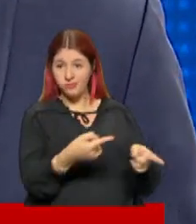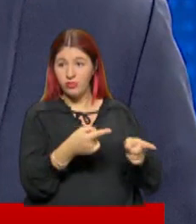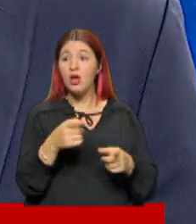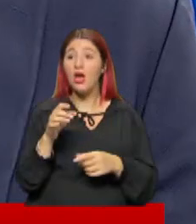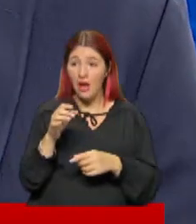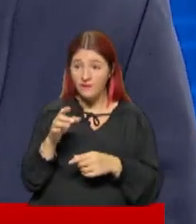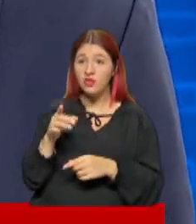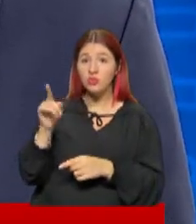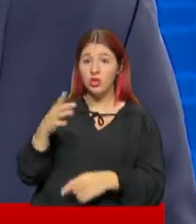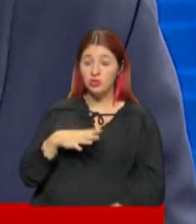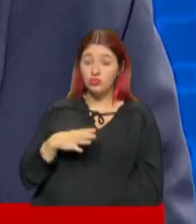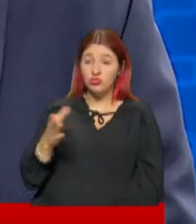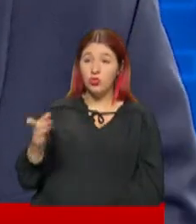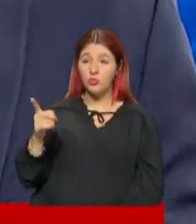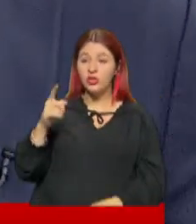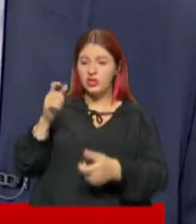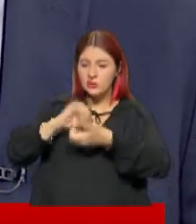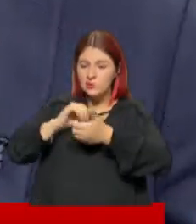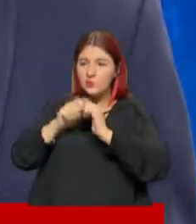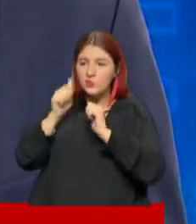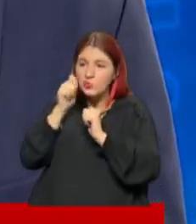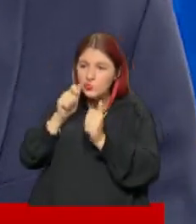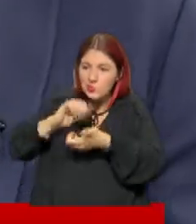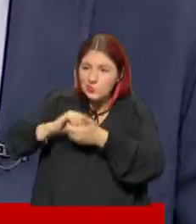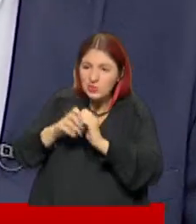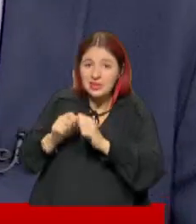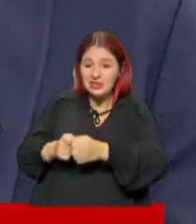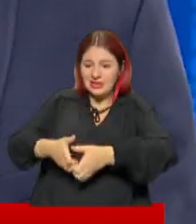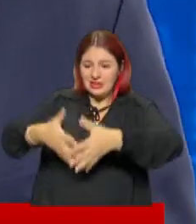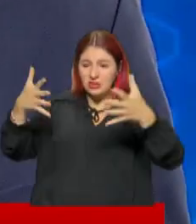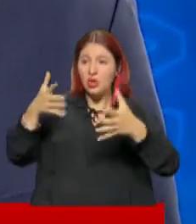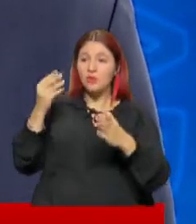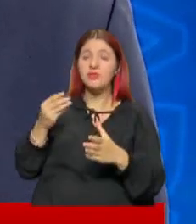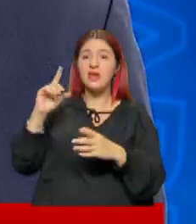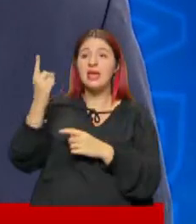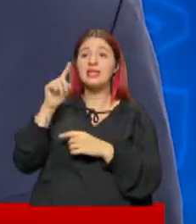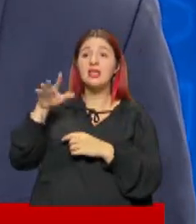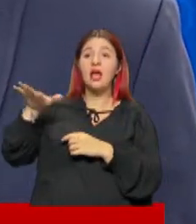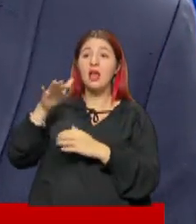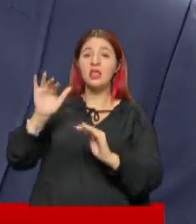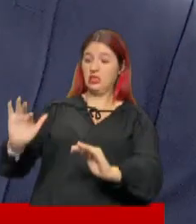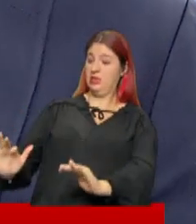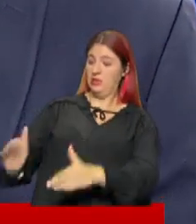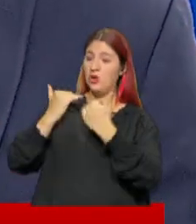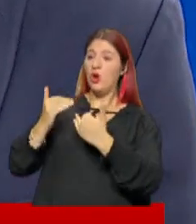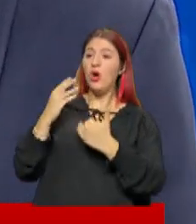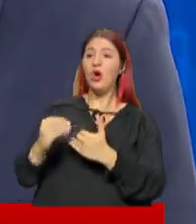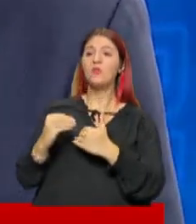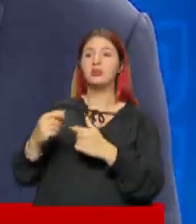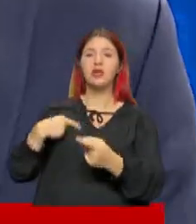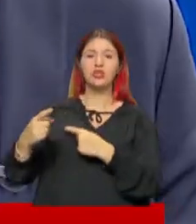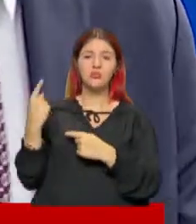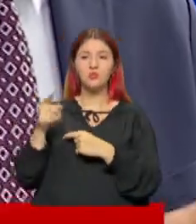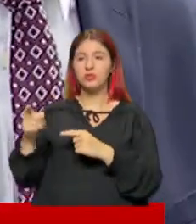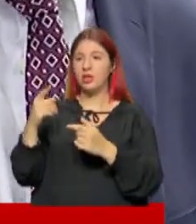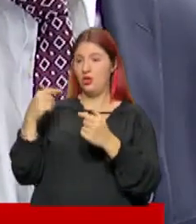bir yönlendirme. Çünkü bunu istiyorlar. Yani bu tarikatların, cemaatlerin palazlanmasını ve iktidarlarını desteklemesini. Yani karşılıklı bir şey bu.